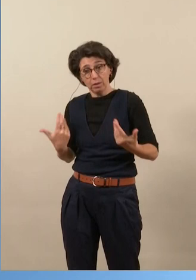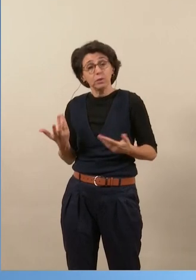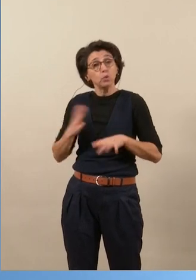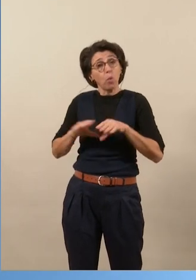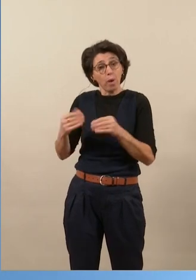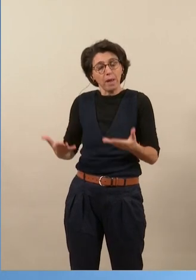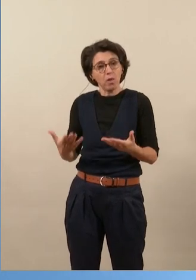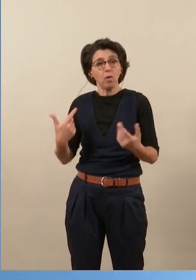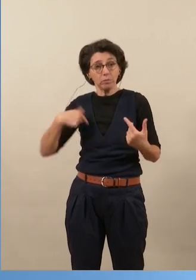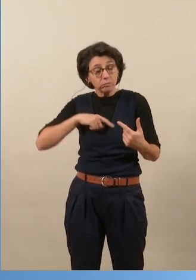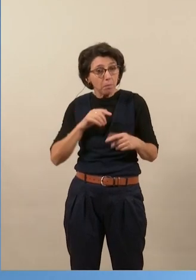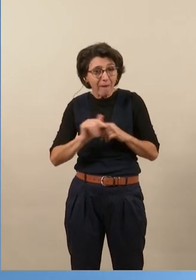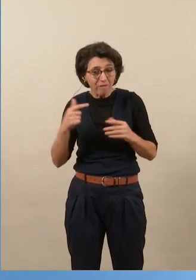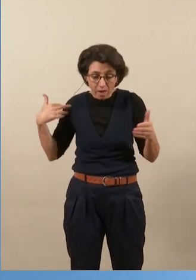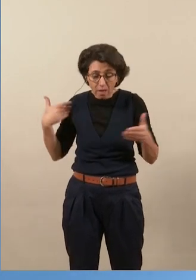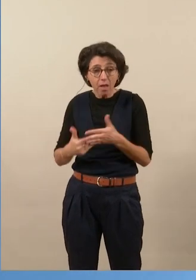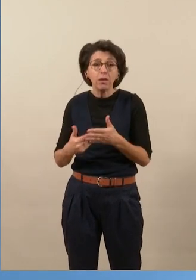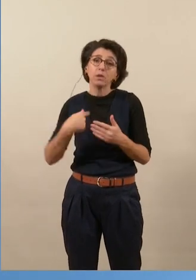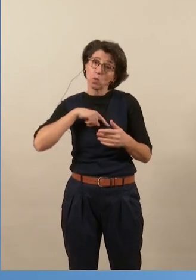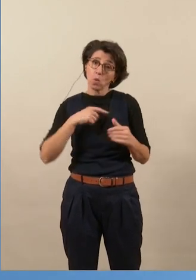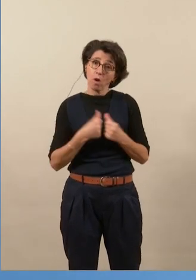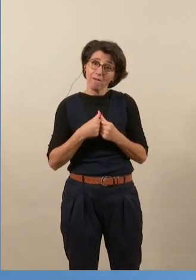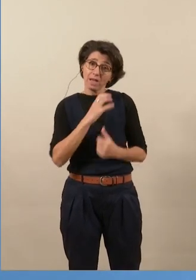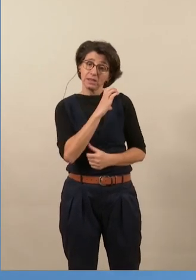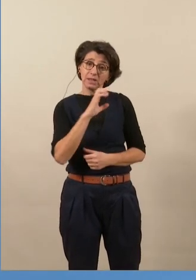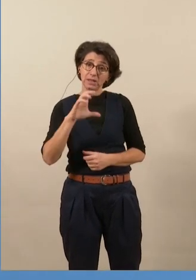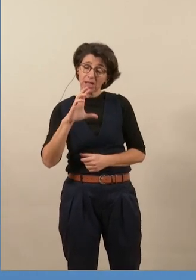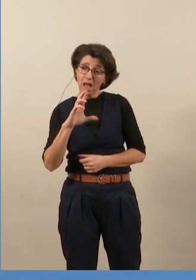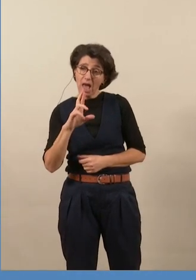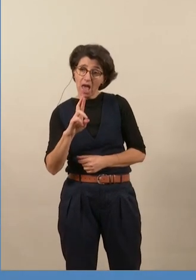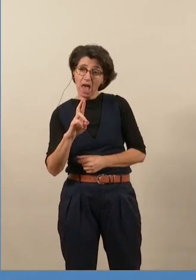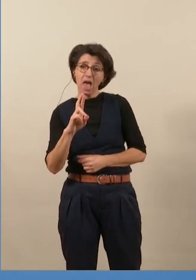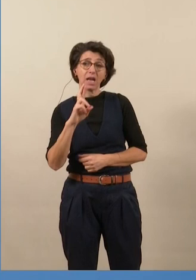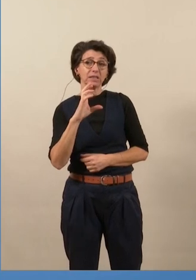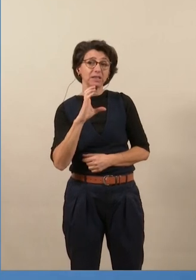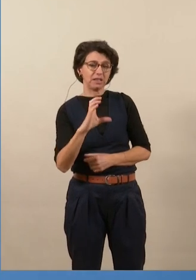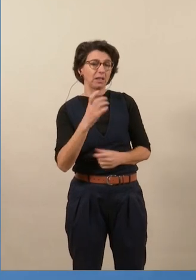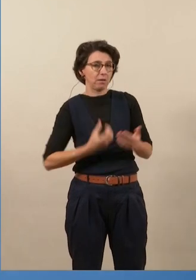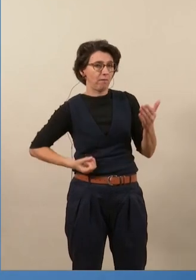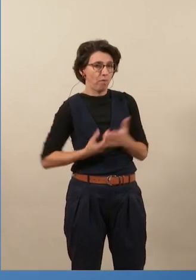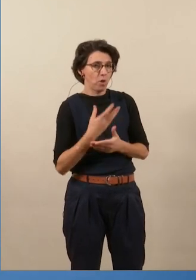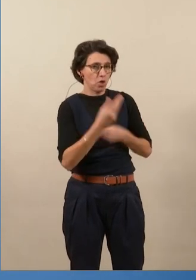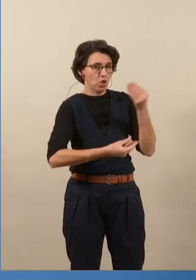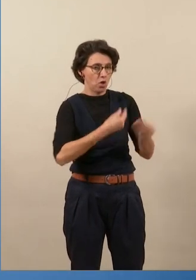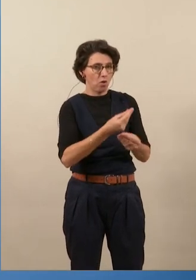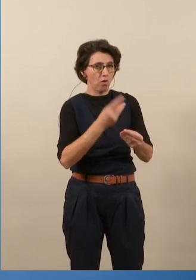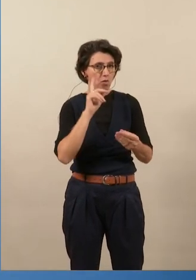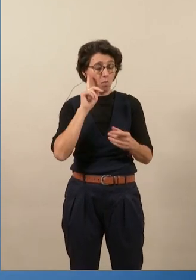informé d'autant plus qu'elle ne devrait pas tarder donc auditer la commune dans le cadre d'un rapport